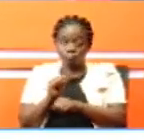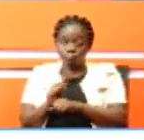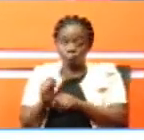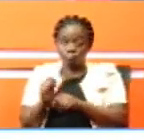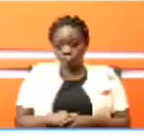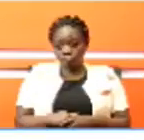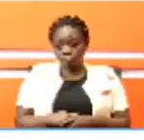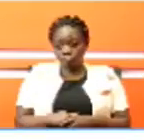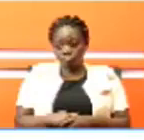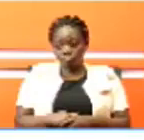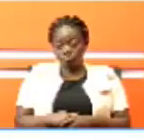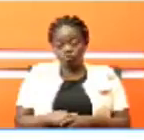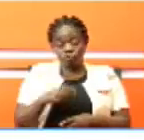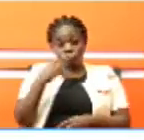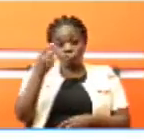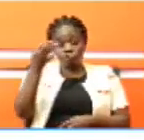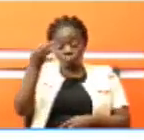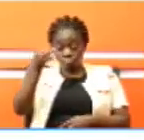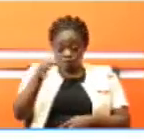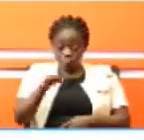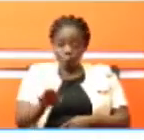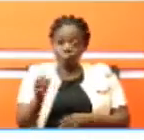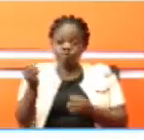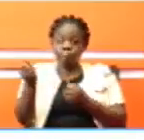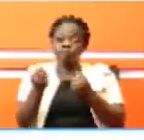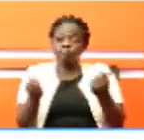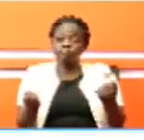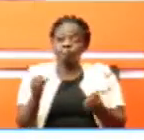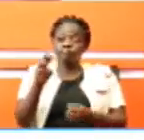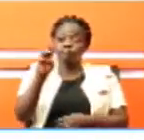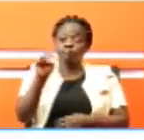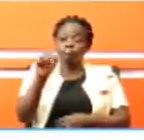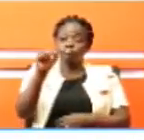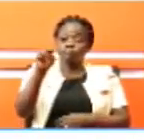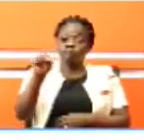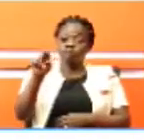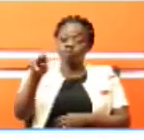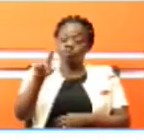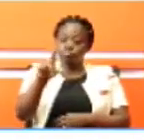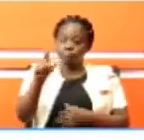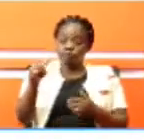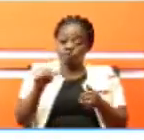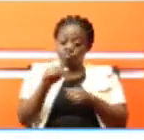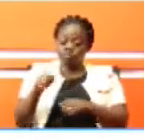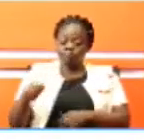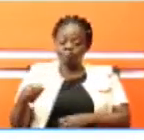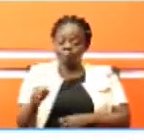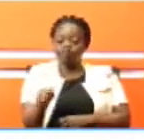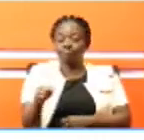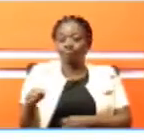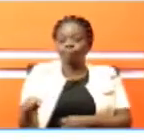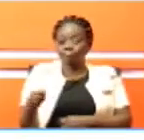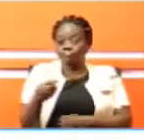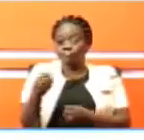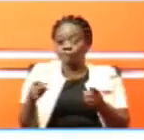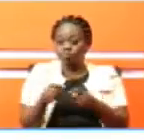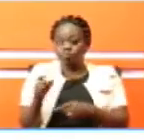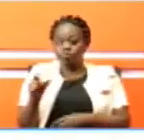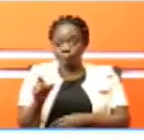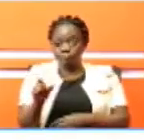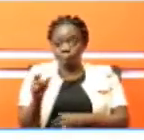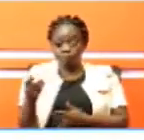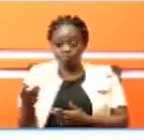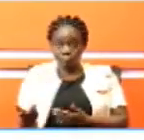ne Fred Kibu. Okujjako emmotoka eya manu eya gears neza manu naye ng'era ku battery kusigaddeko oluliro